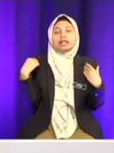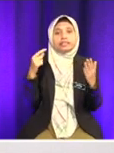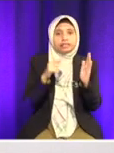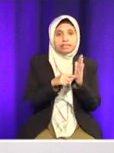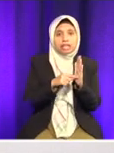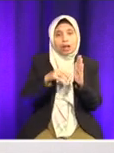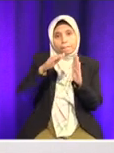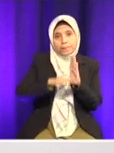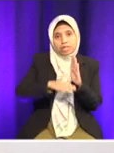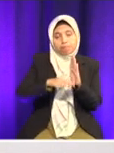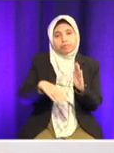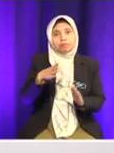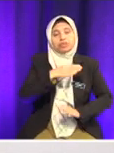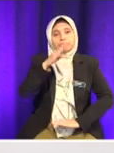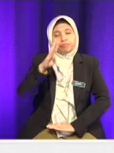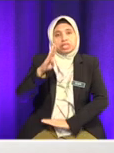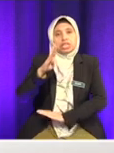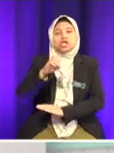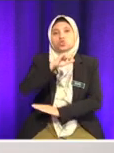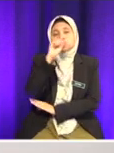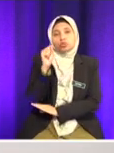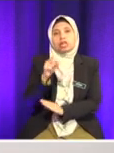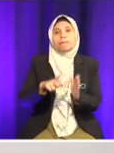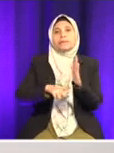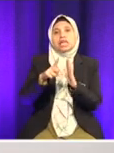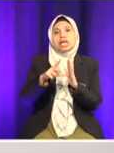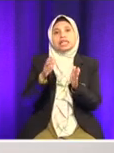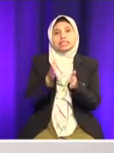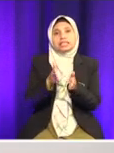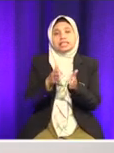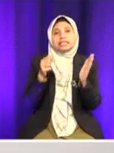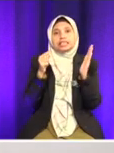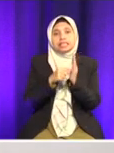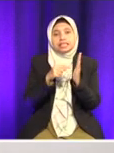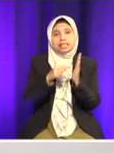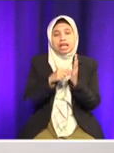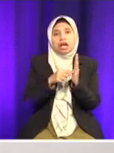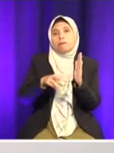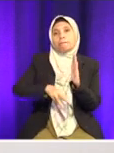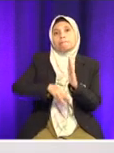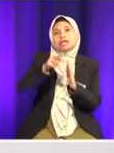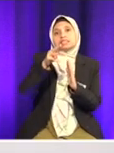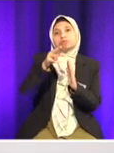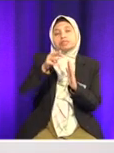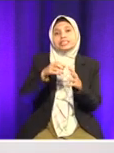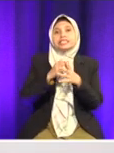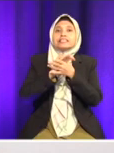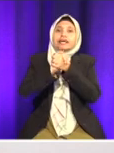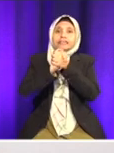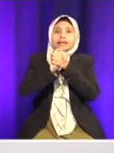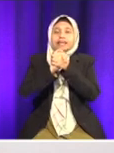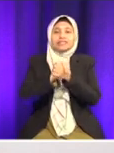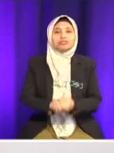untuk soal dan b i lebih kecil daripada Syifa Yang mana mempunyai titik maksimum Oke